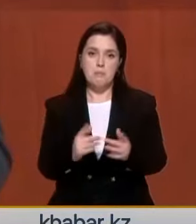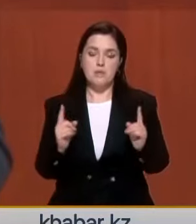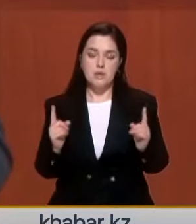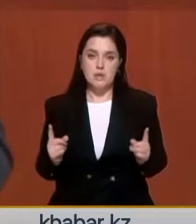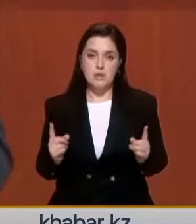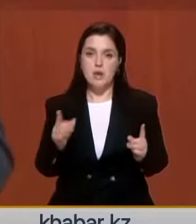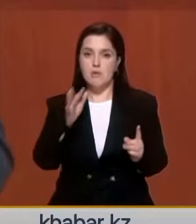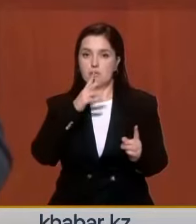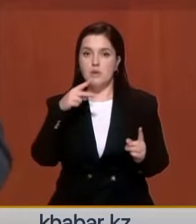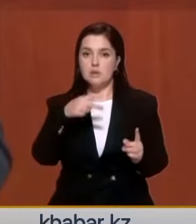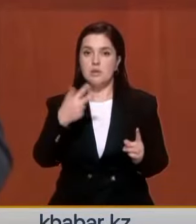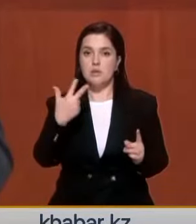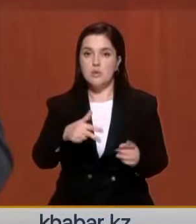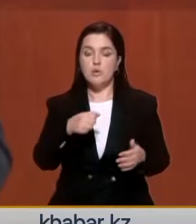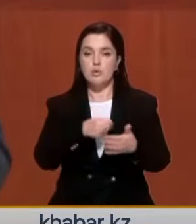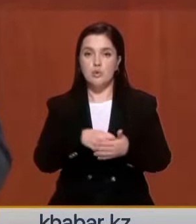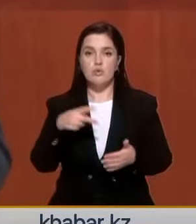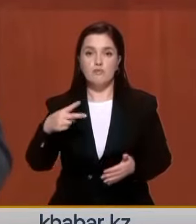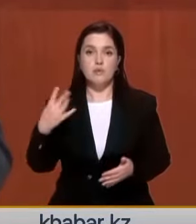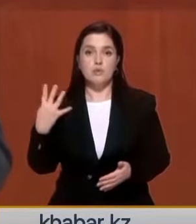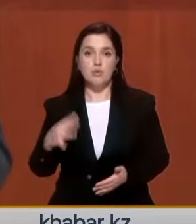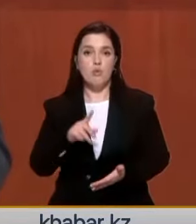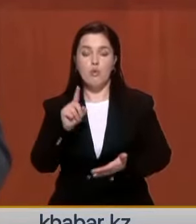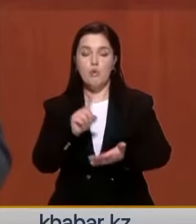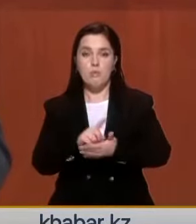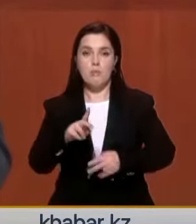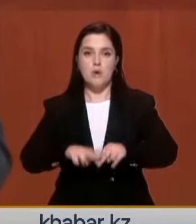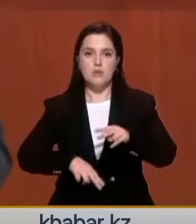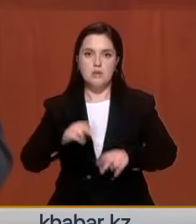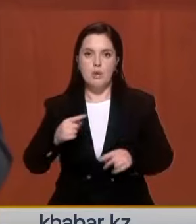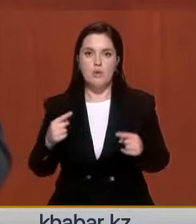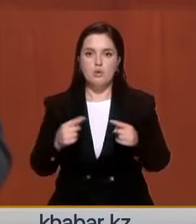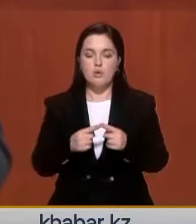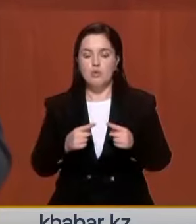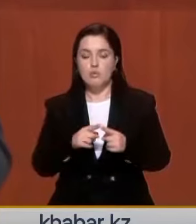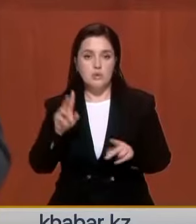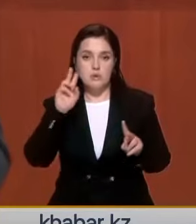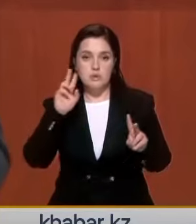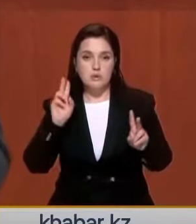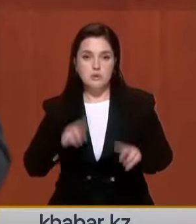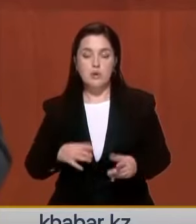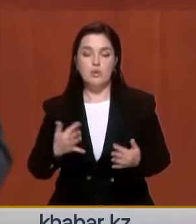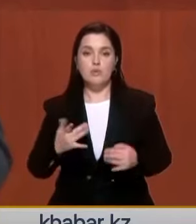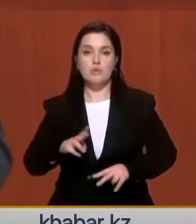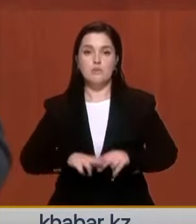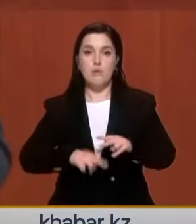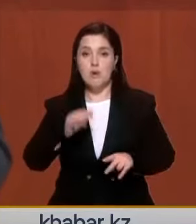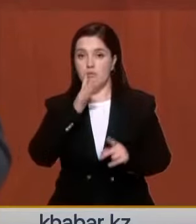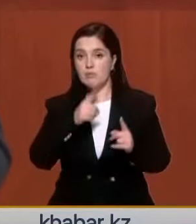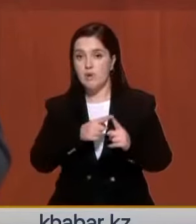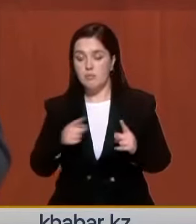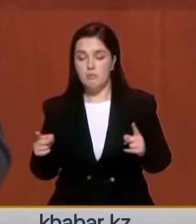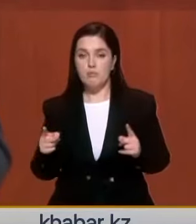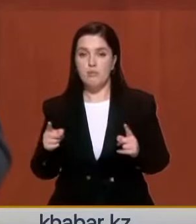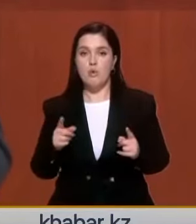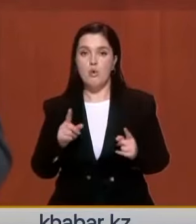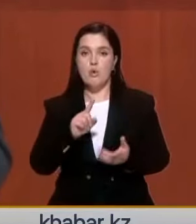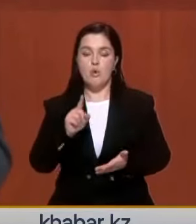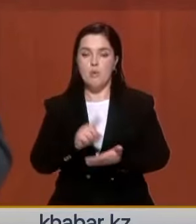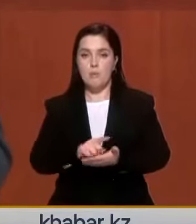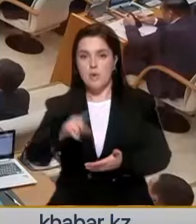2030 до сорокового года когда этот завод должен построен это мы не говорим о то что мы его 10 лет будем строить то есть в этот в этот период мы говорим необходимо у